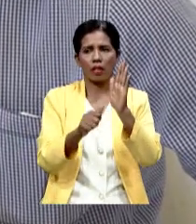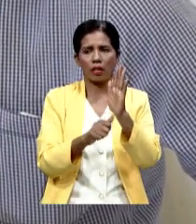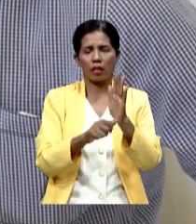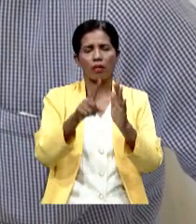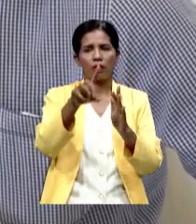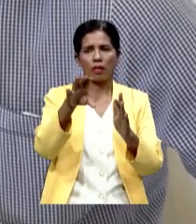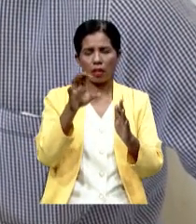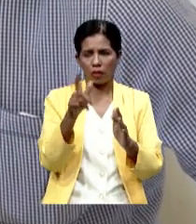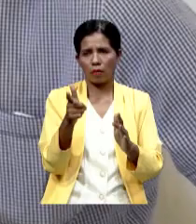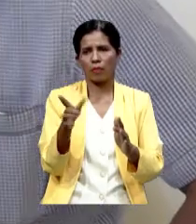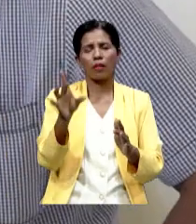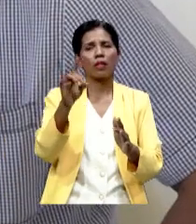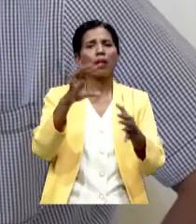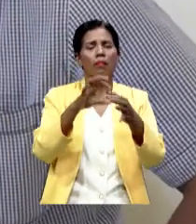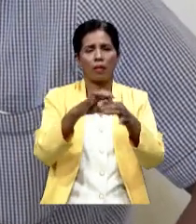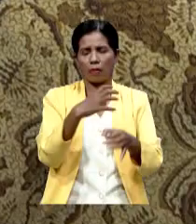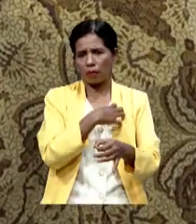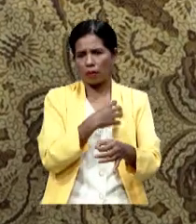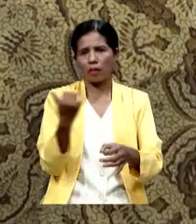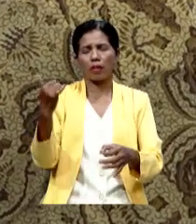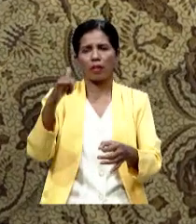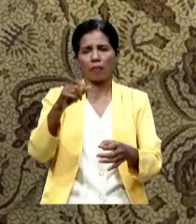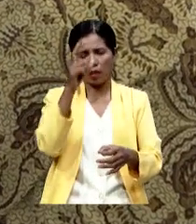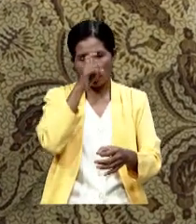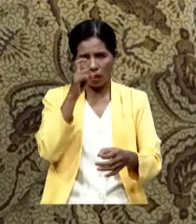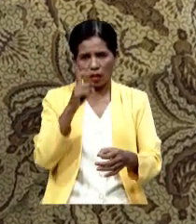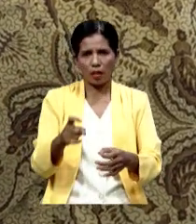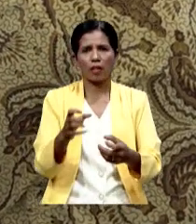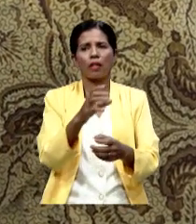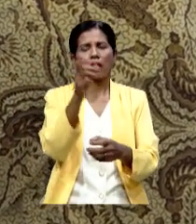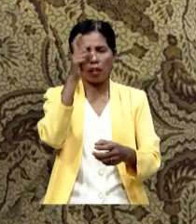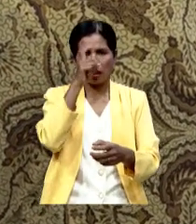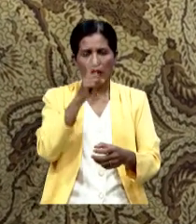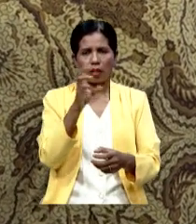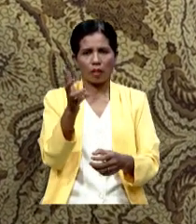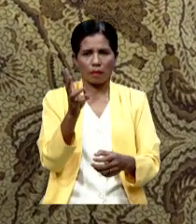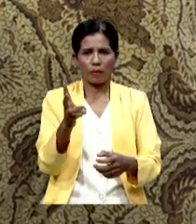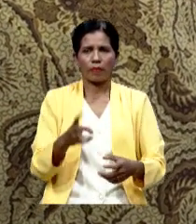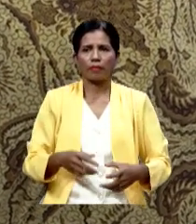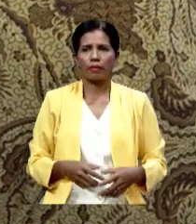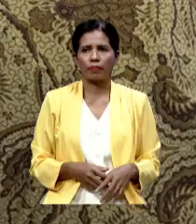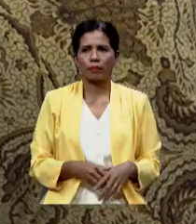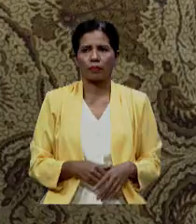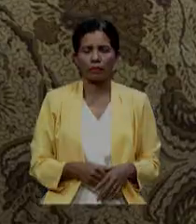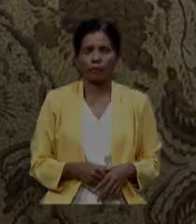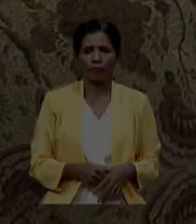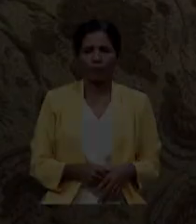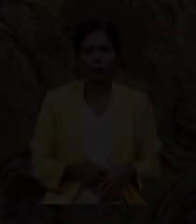nulur singwalu hateten, membro polisi nebe tama ba reforma atinja ona ida ne nulung. Tito Silva, Emerencia Martins, GMN.